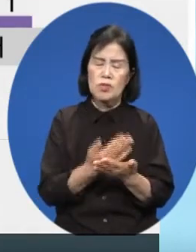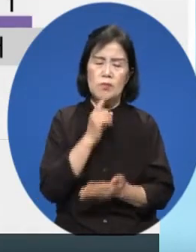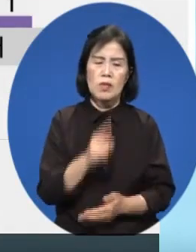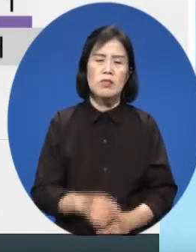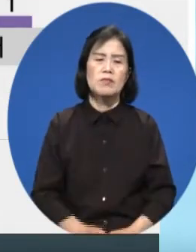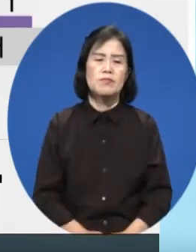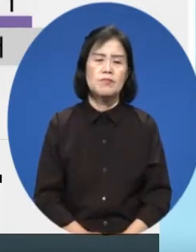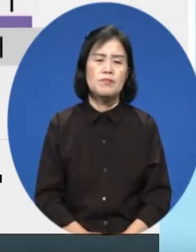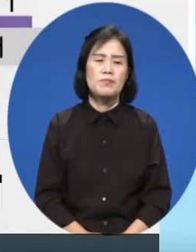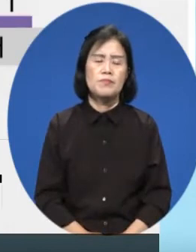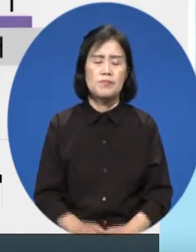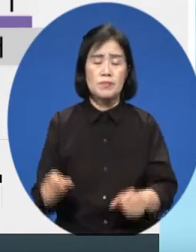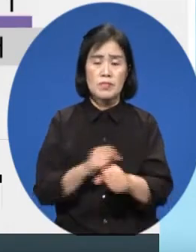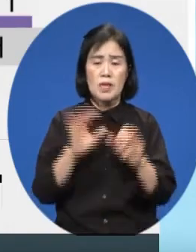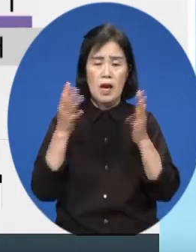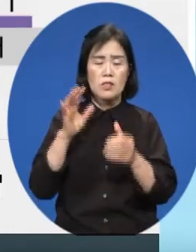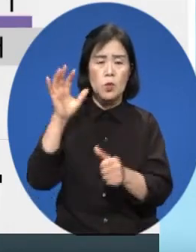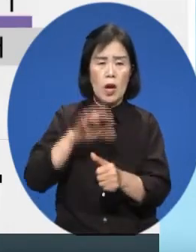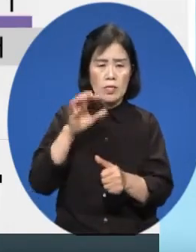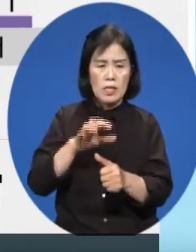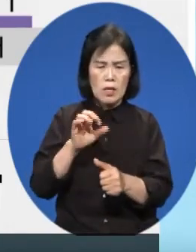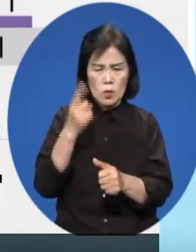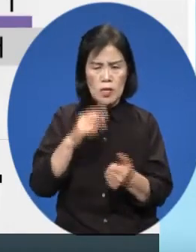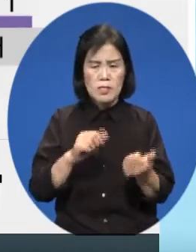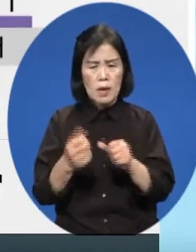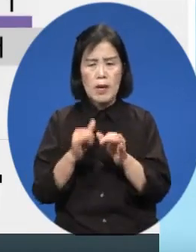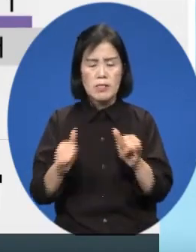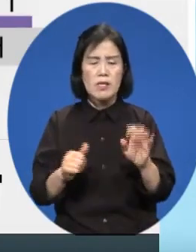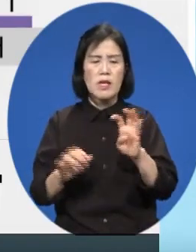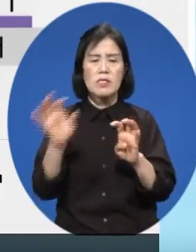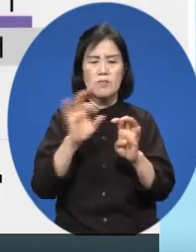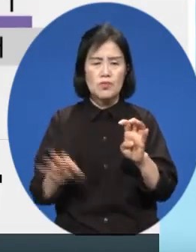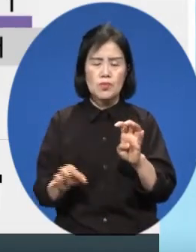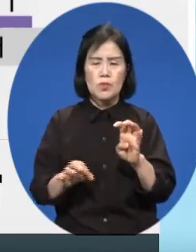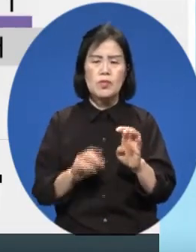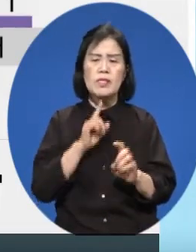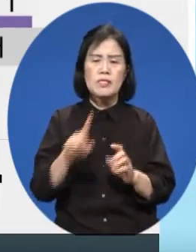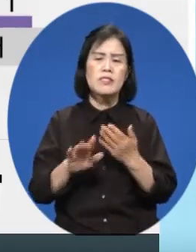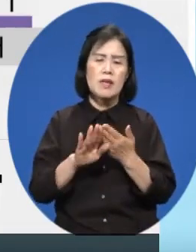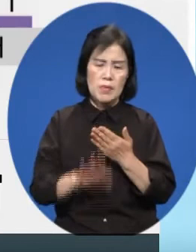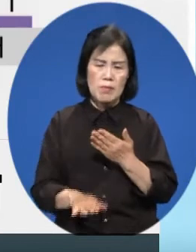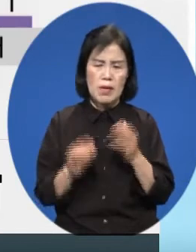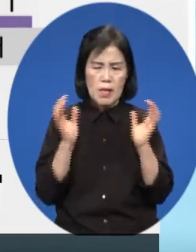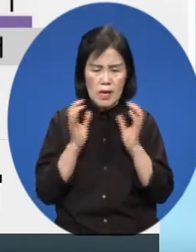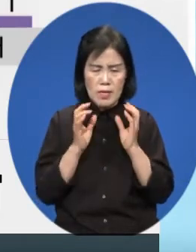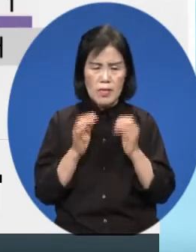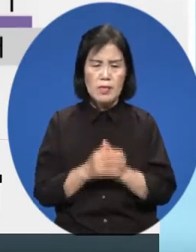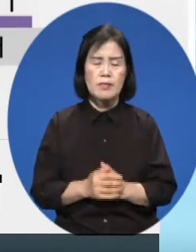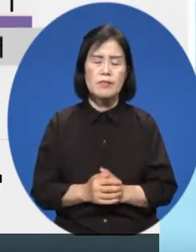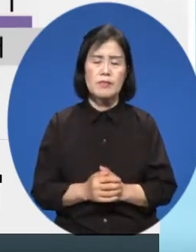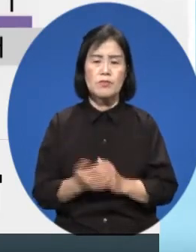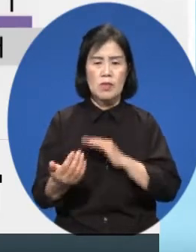상황입니다 아 특히 아동학대로 난 사망자의 40% 가 1세 비만 의 영화라는 점 그리고 앞서